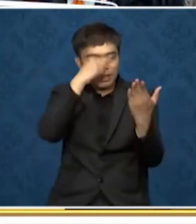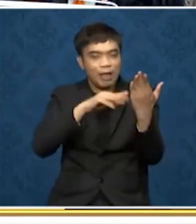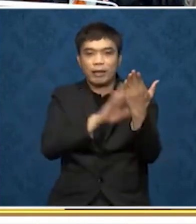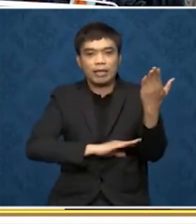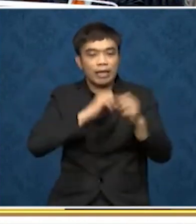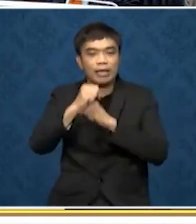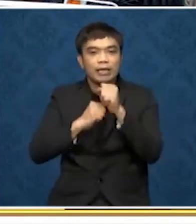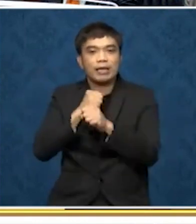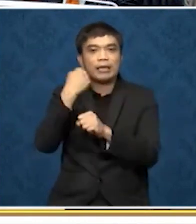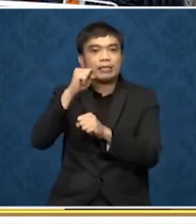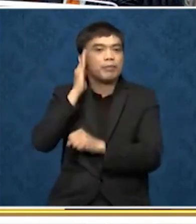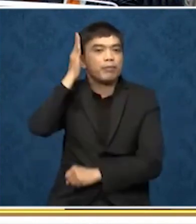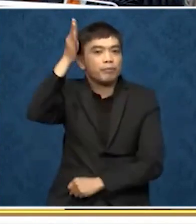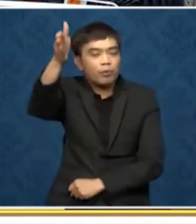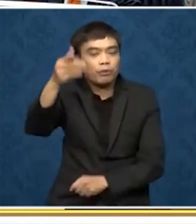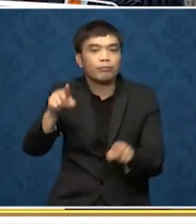เหมือน